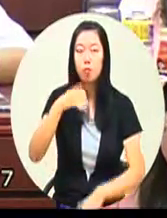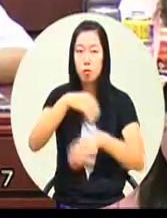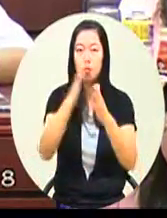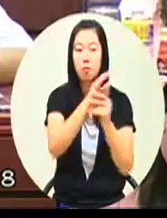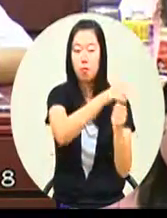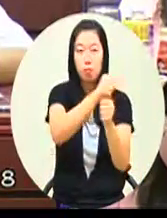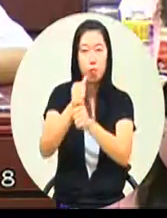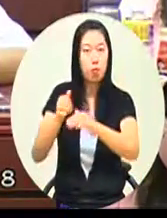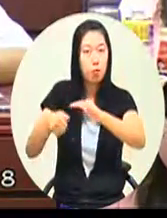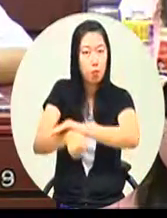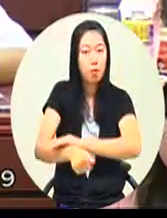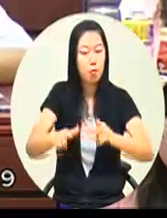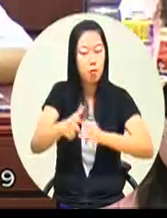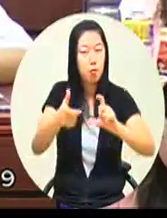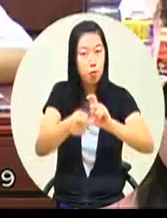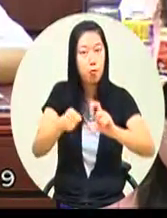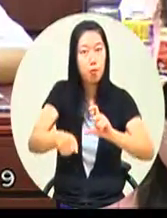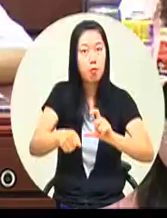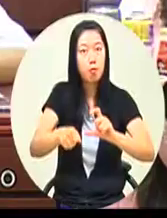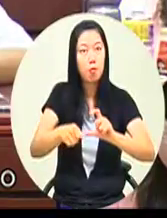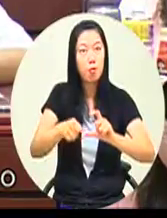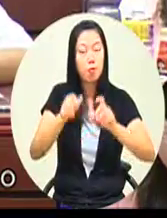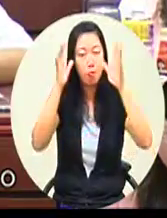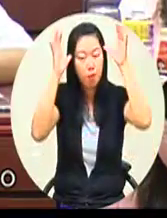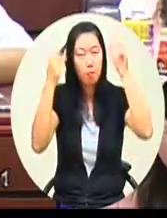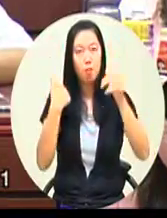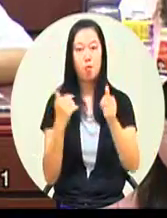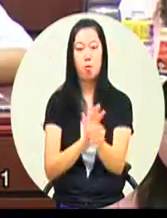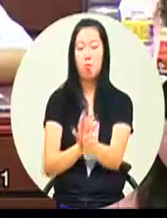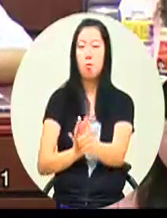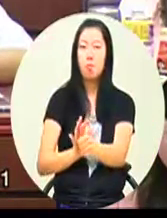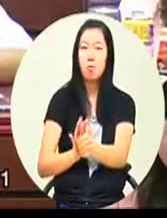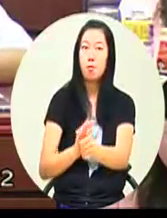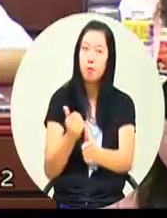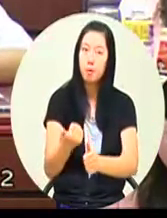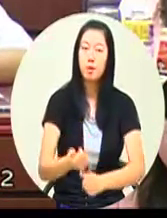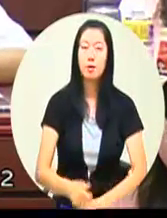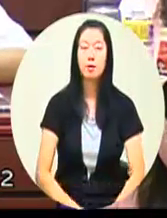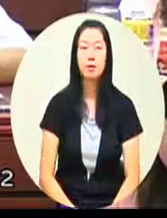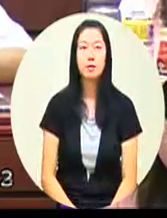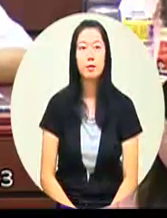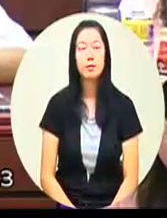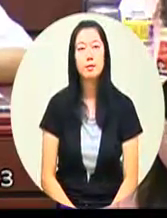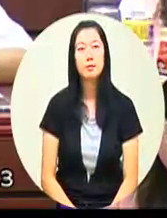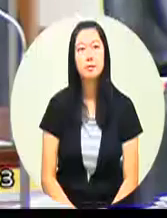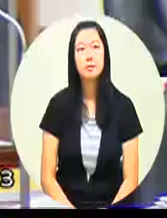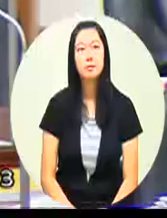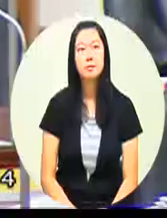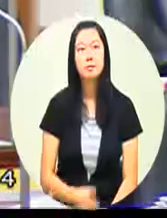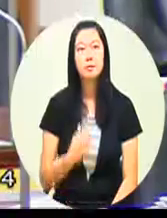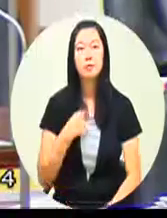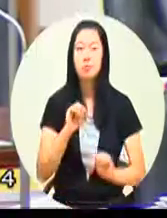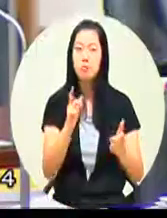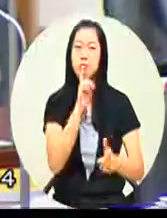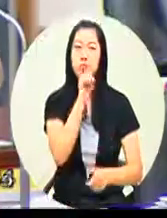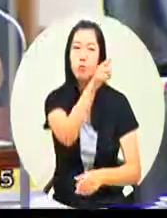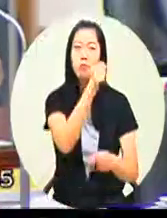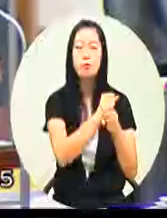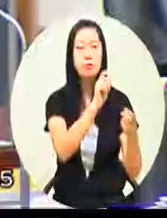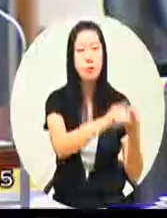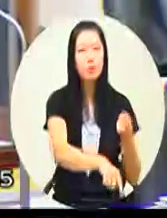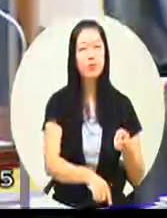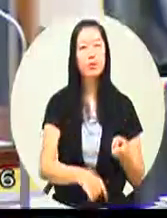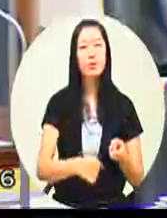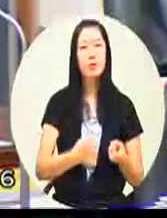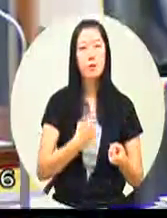们园区里面的狗，我们会对它啊最好的一个啊对待跟。 处长，我不是说你做得不好，我现在比